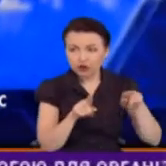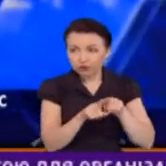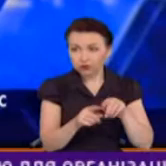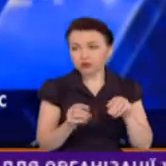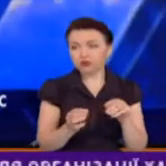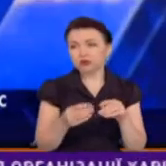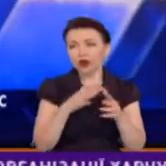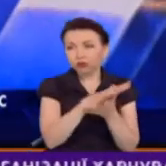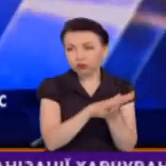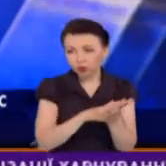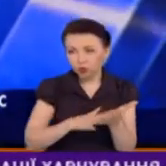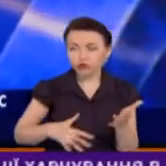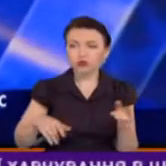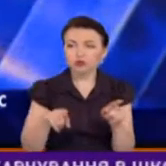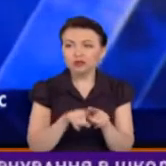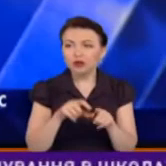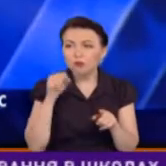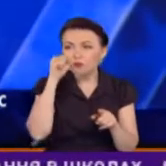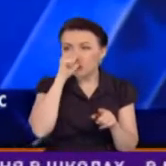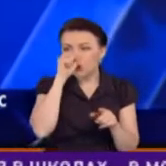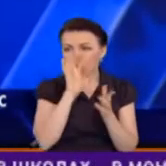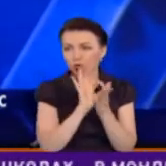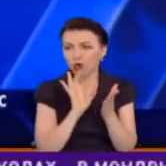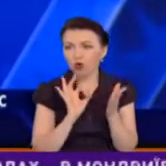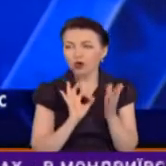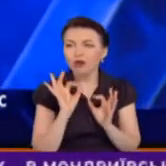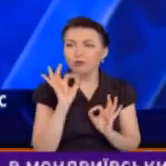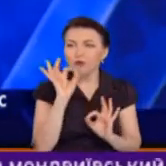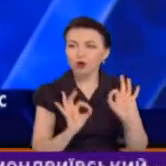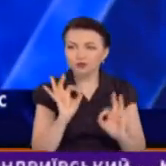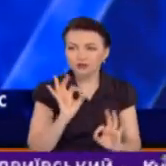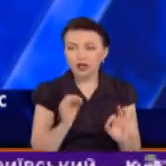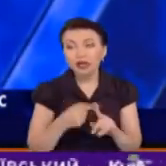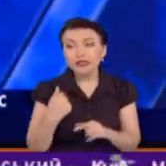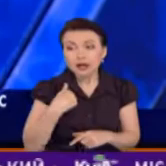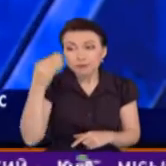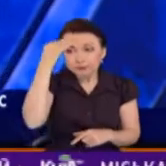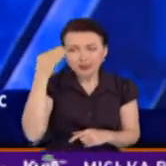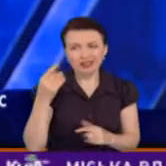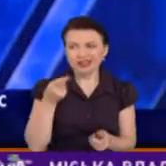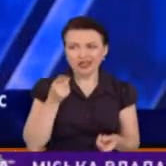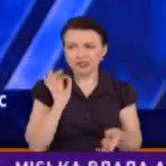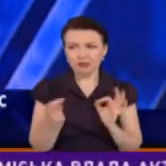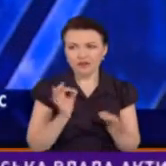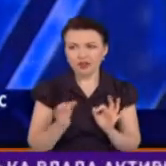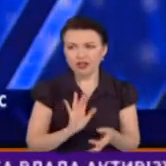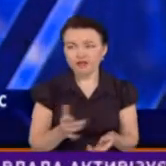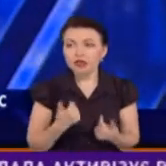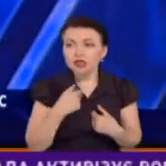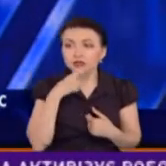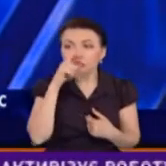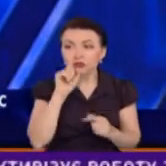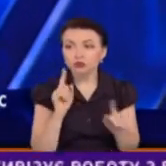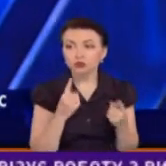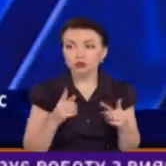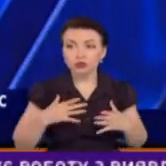виставляють, продовжують ці так звані морозні коефіцієнти. Я їх вважаю несправедливими, але я не розумію, чому не